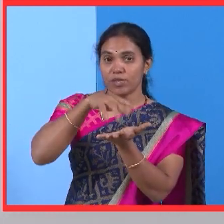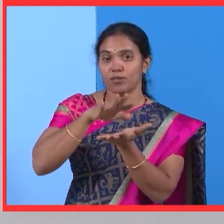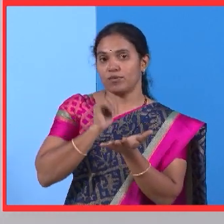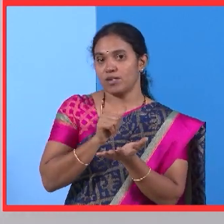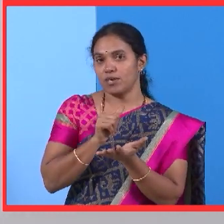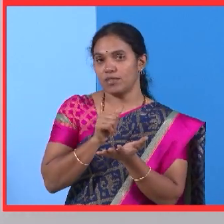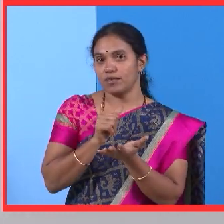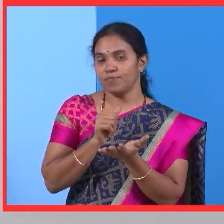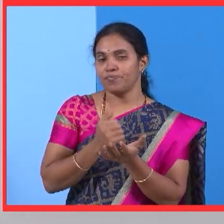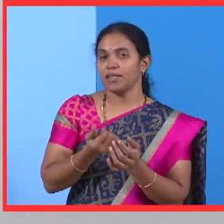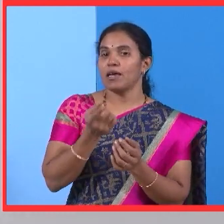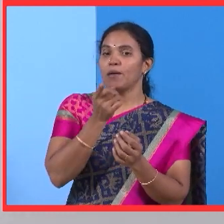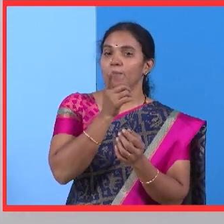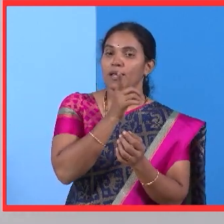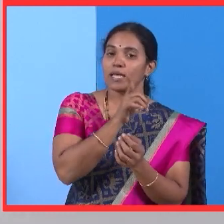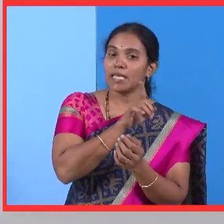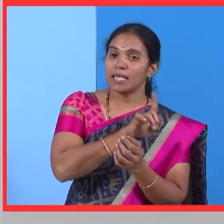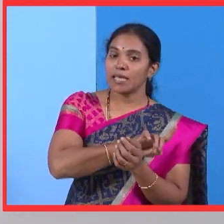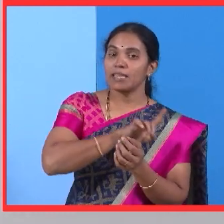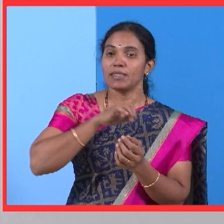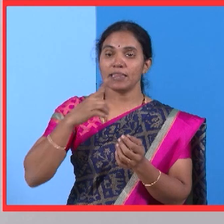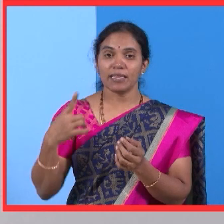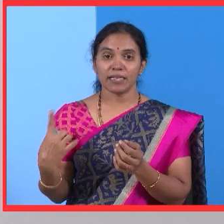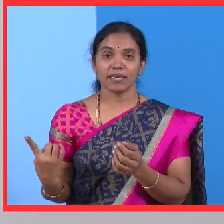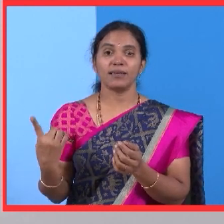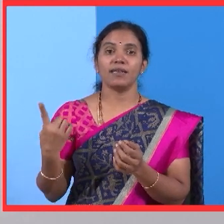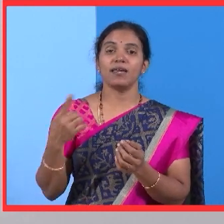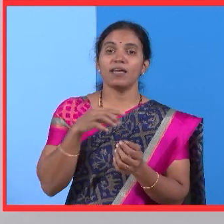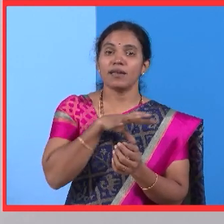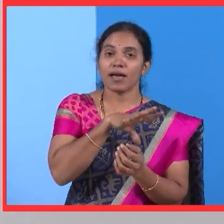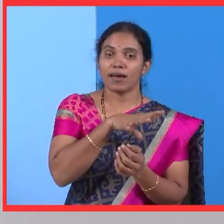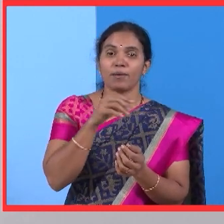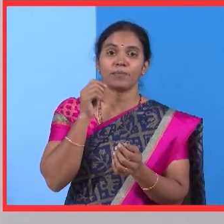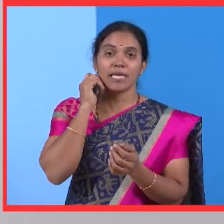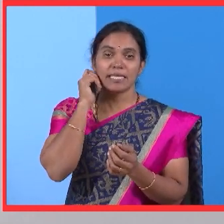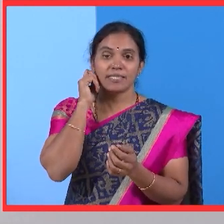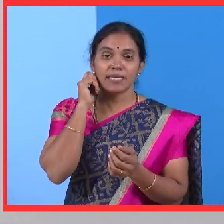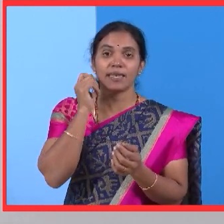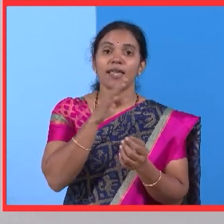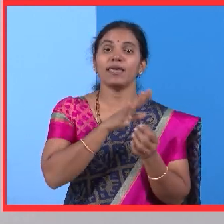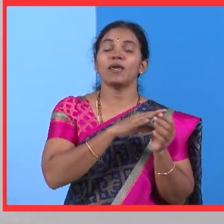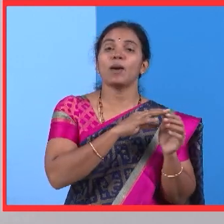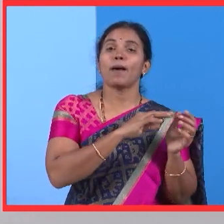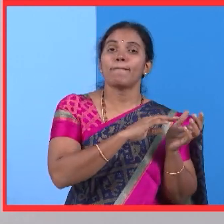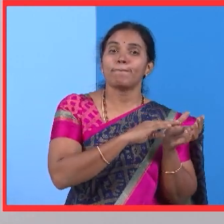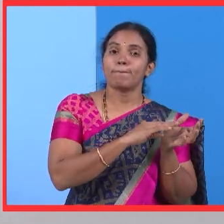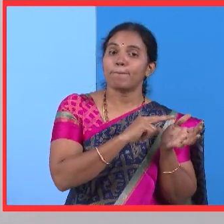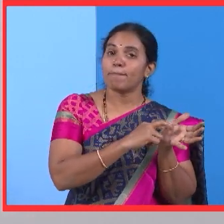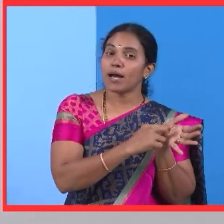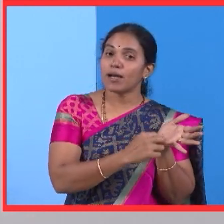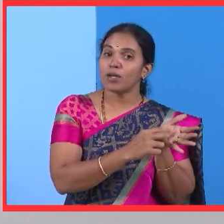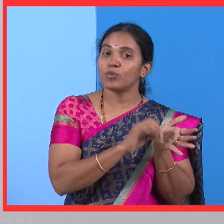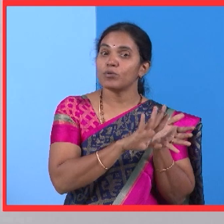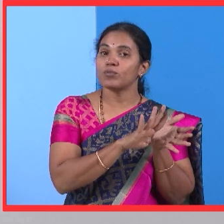பெங்களூருவின் தீர்க்கரேகை மற்றும் அட்சரேகையானது இரு நகரங்களின் மையப்புள்ளியாகவும் 80.27 பிளஸ் 74.85 பை